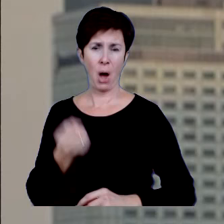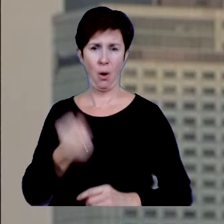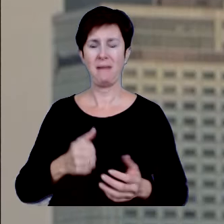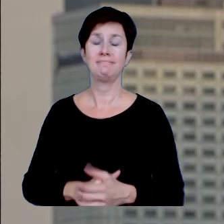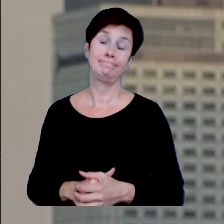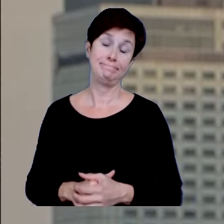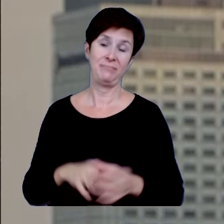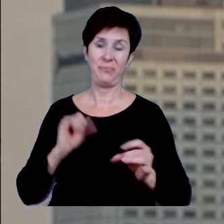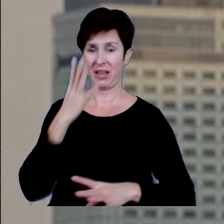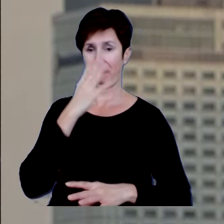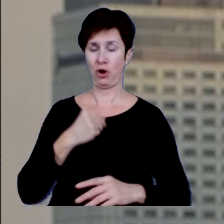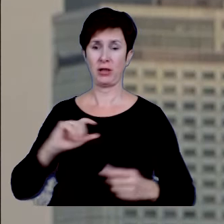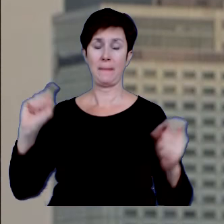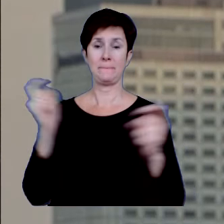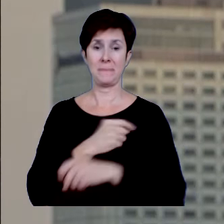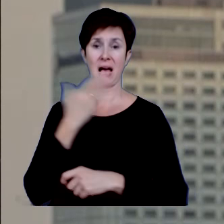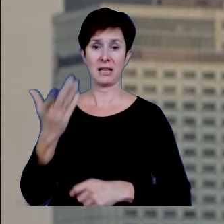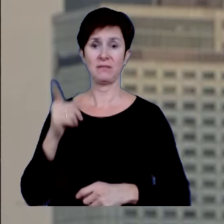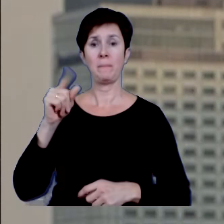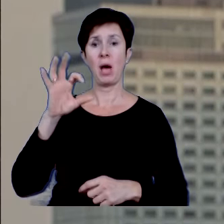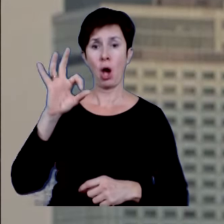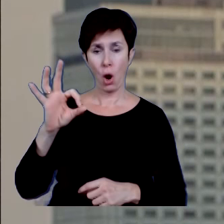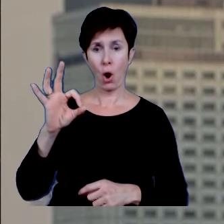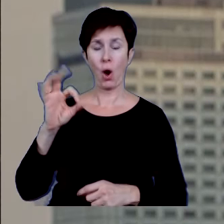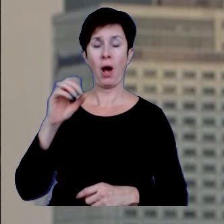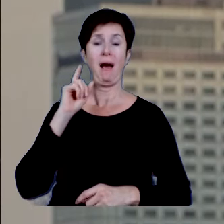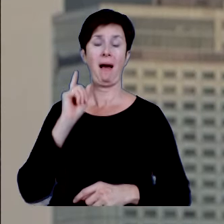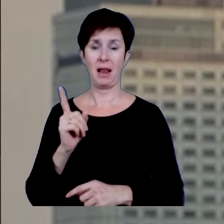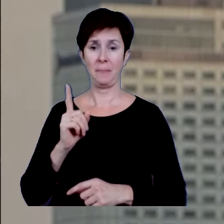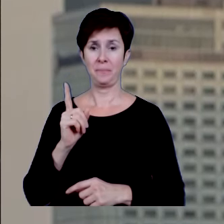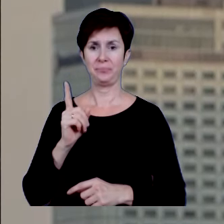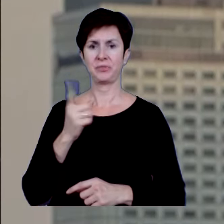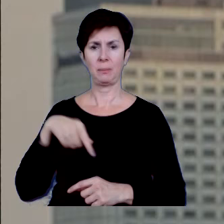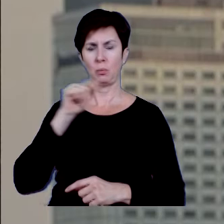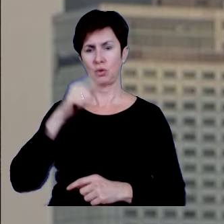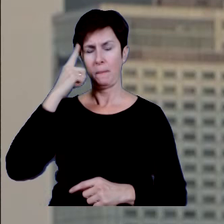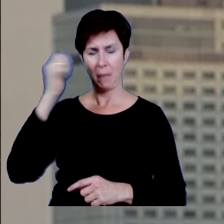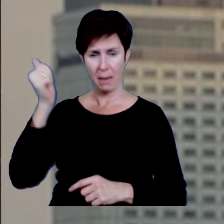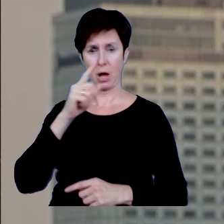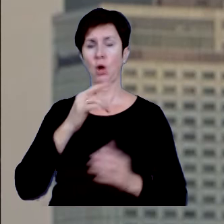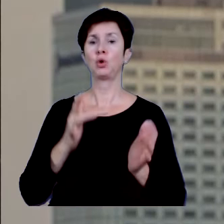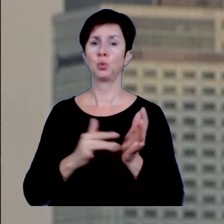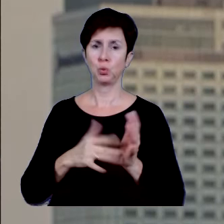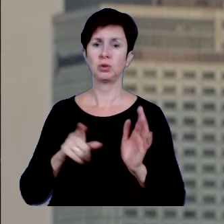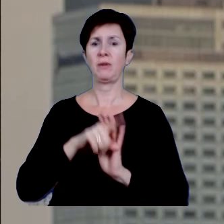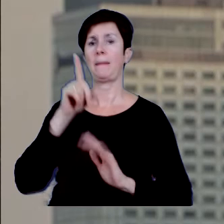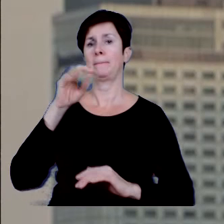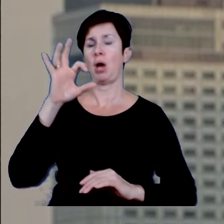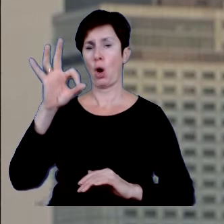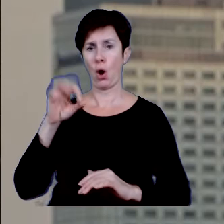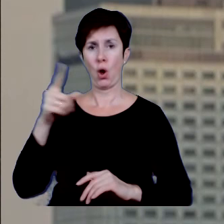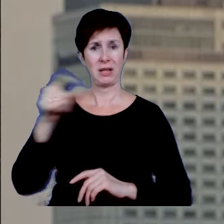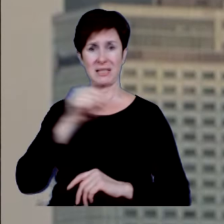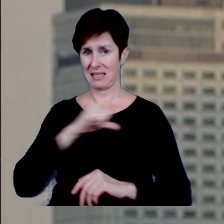funkcjonuje państwo Platformy Obywatelskiej, ale pamiętajmy, Donald Tusk i Platforma nie tworzą sami tej